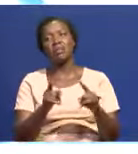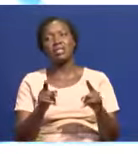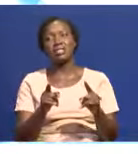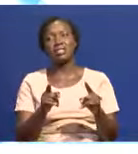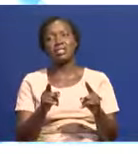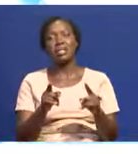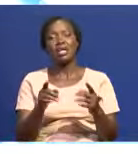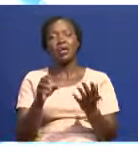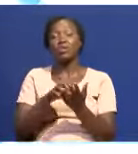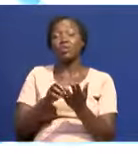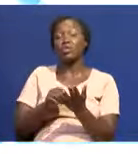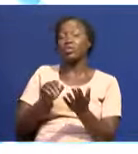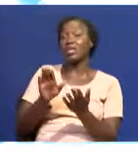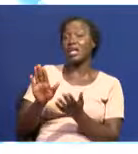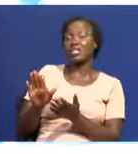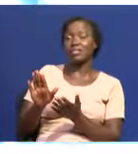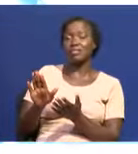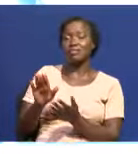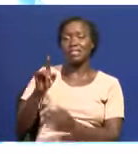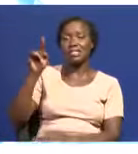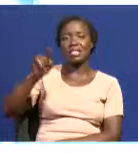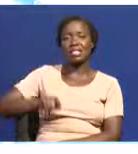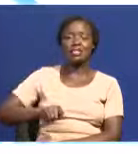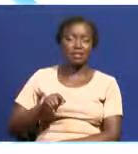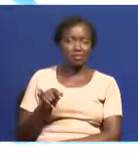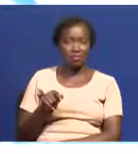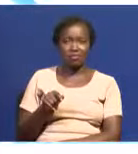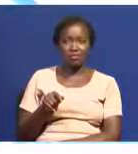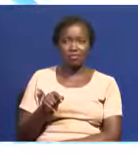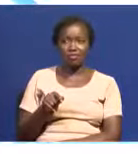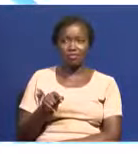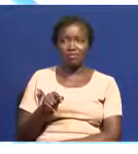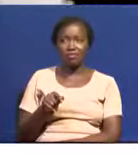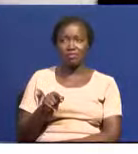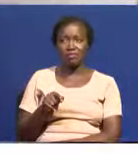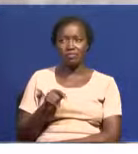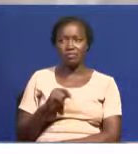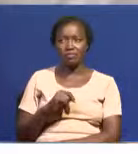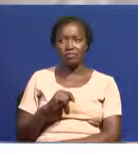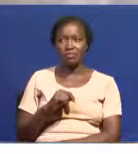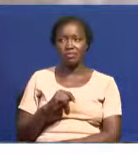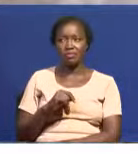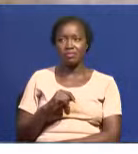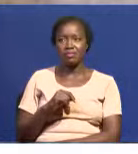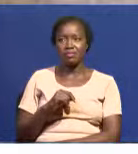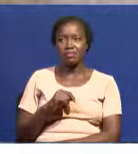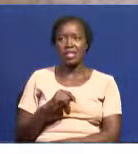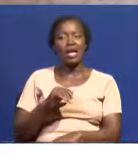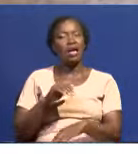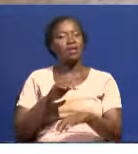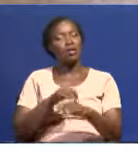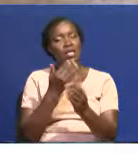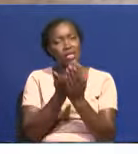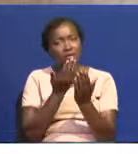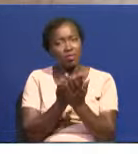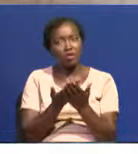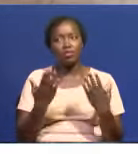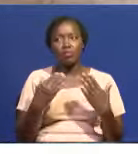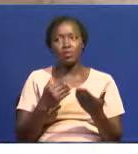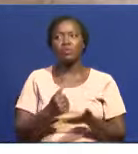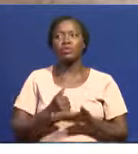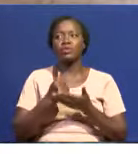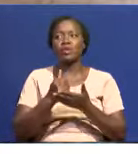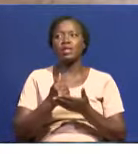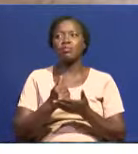of whatever she is undergoing, it makes her almost a misfit. Wanatoa wito kwa wahisani wawasaidie kupata